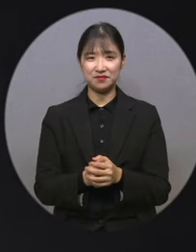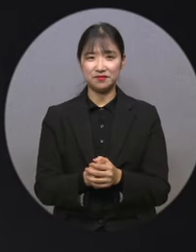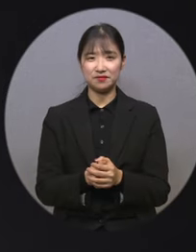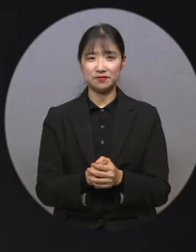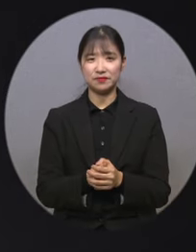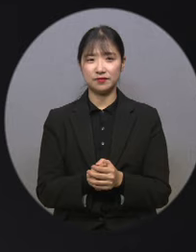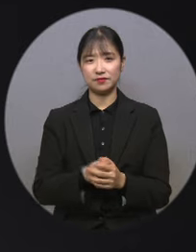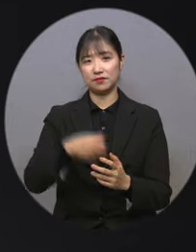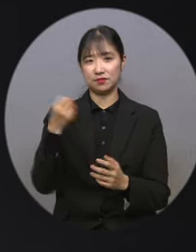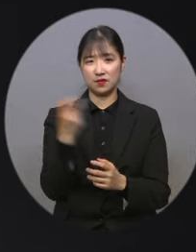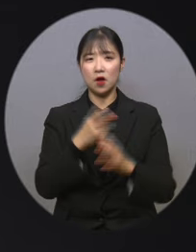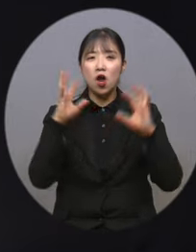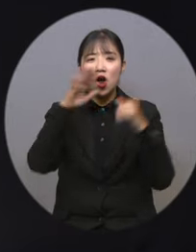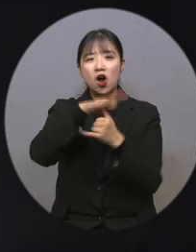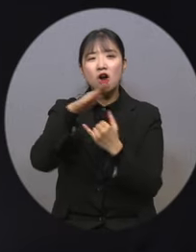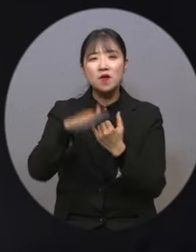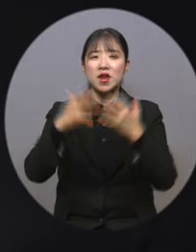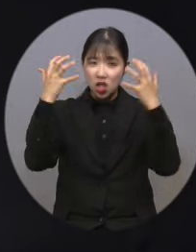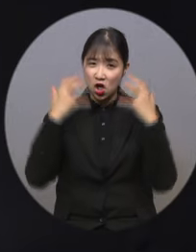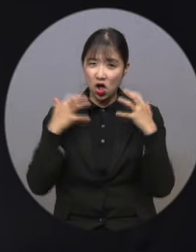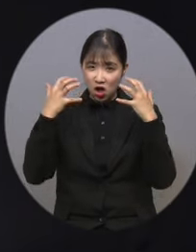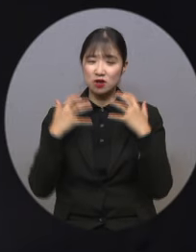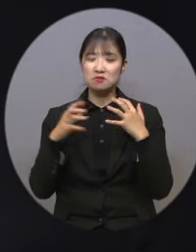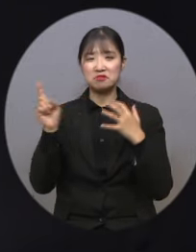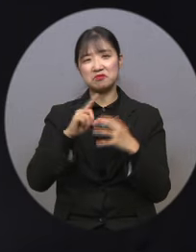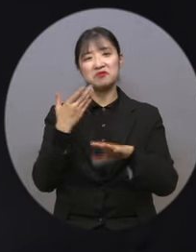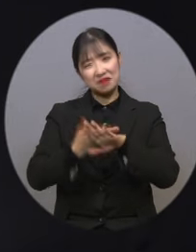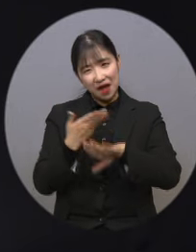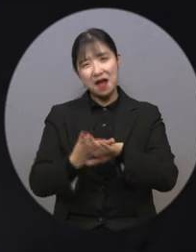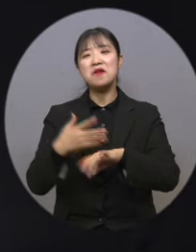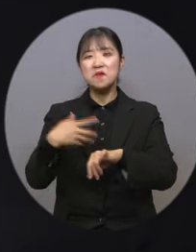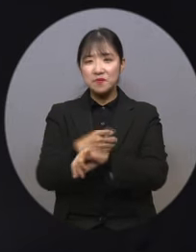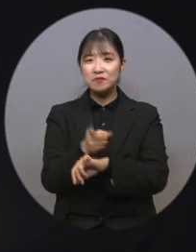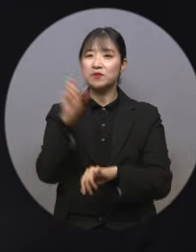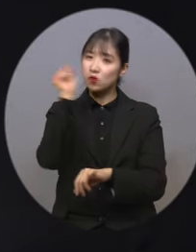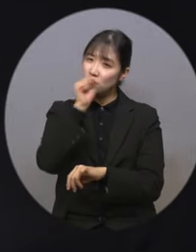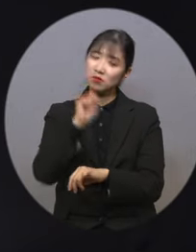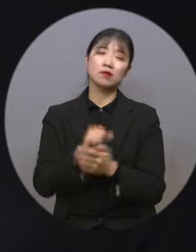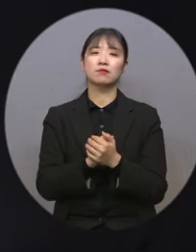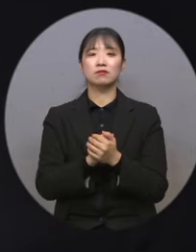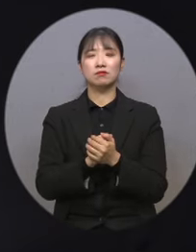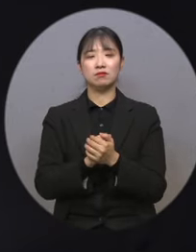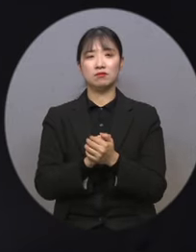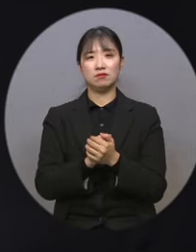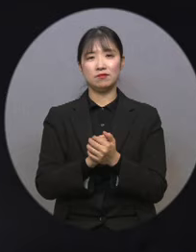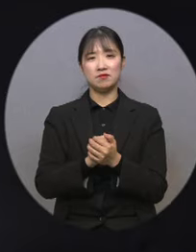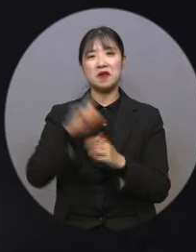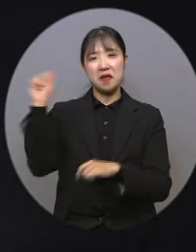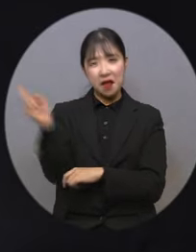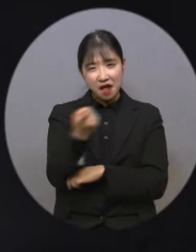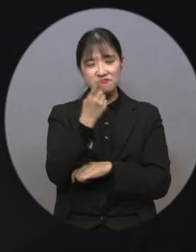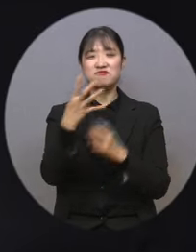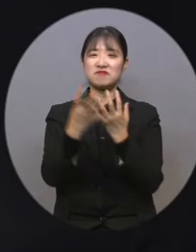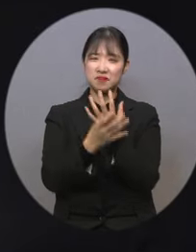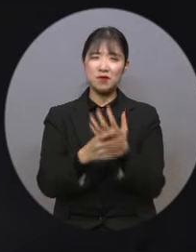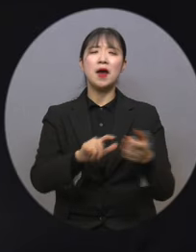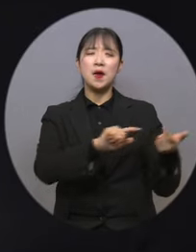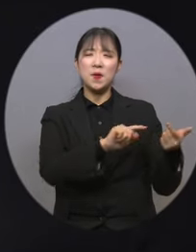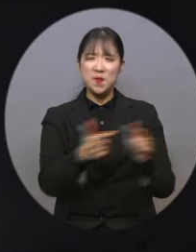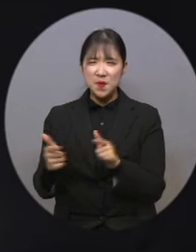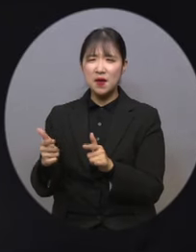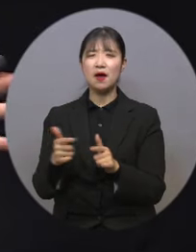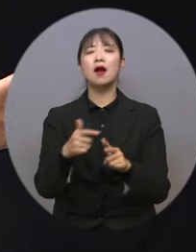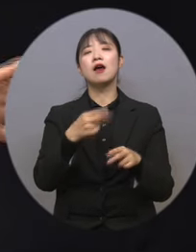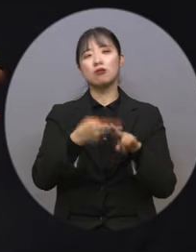잠바. 또 어린애들이 뭐 여름 선물이면 또 뭐 다른 거. 또 뭐 야구 장갑, 글러브. 뭐 하여튼 다양한